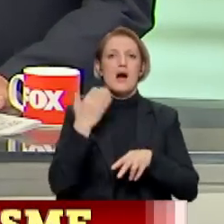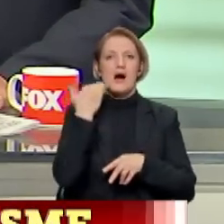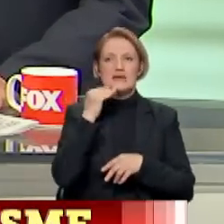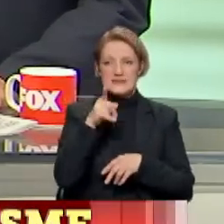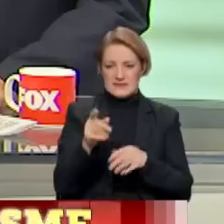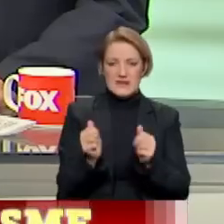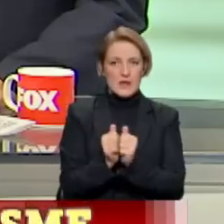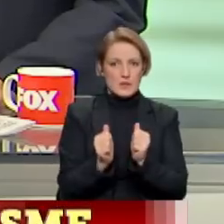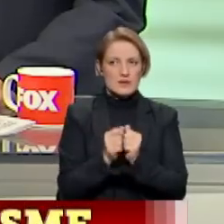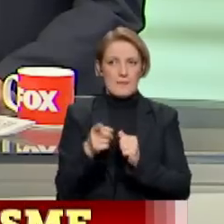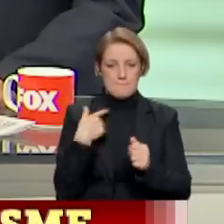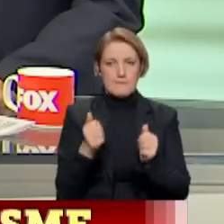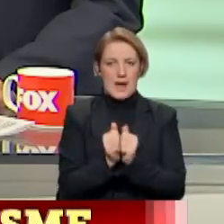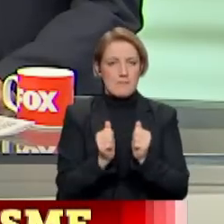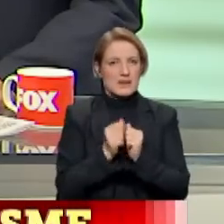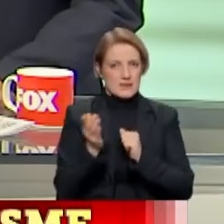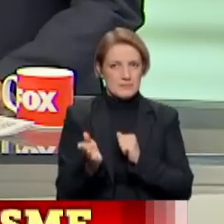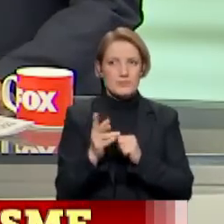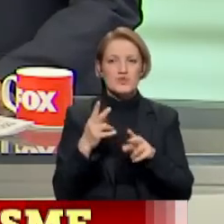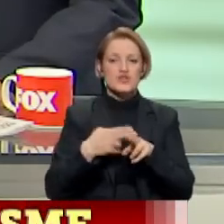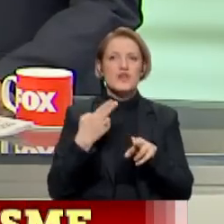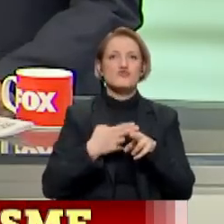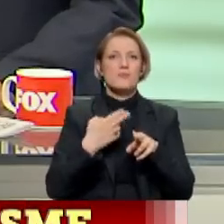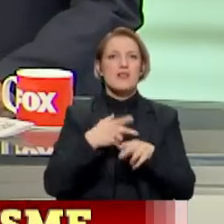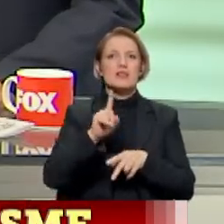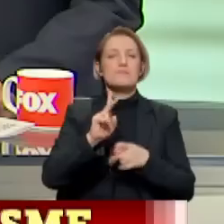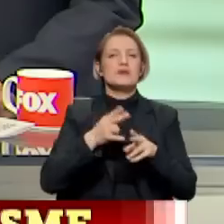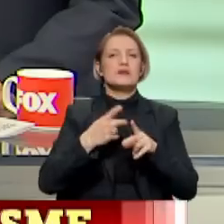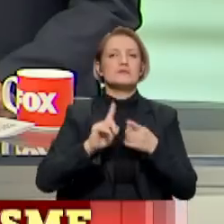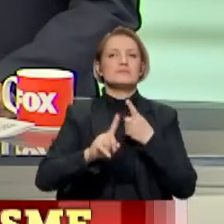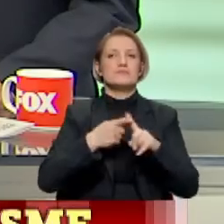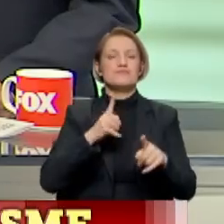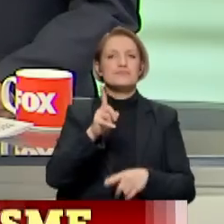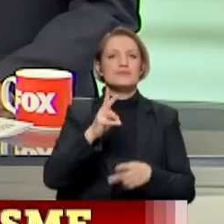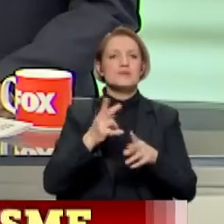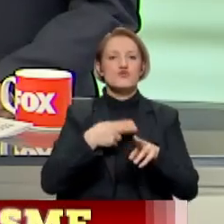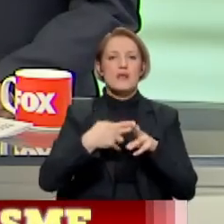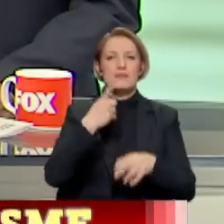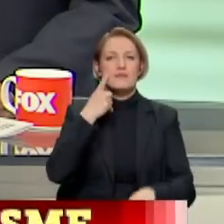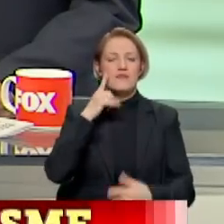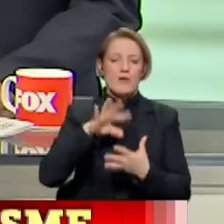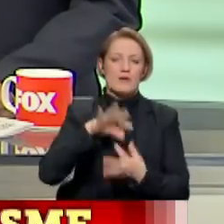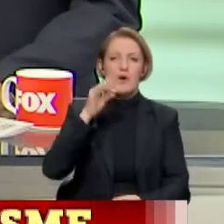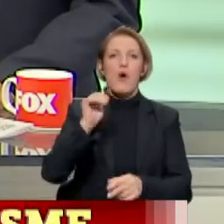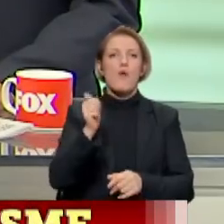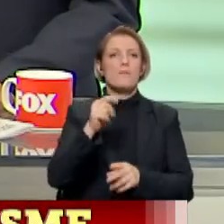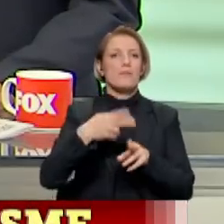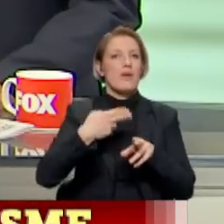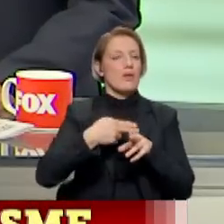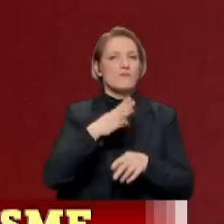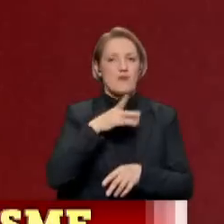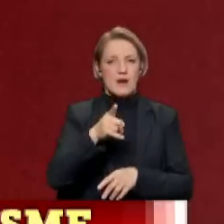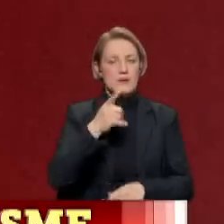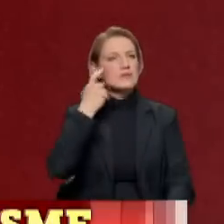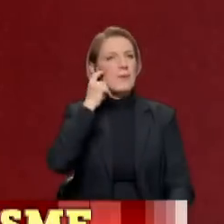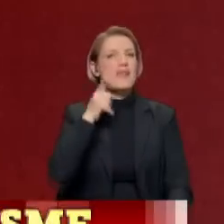sizin yanınızdan geldi. Evet, ben beraberdim kendisiyle. Tecrübeli bir siyasetçi, tecrübeli bir devlet insanı, önemli deneyimleri var. Bunu